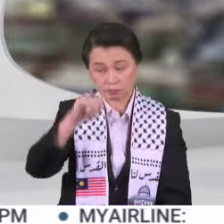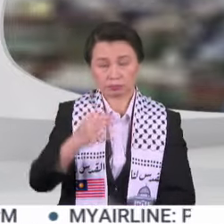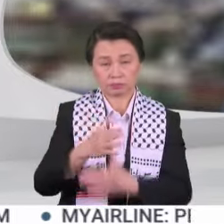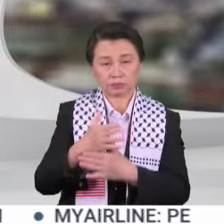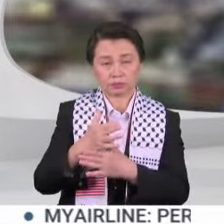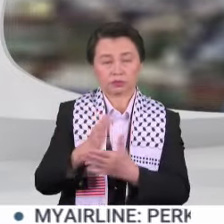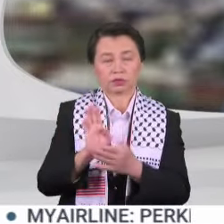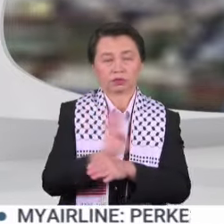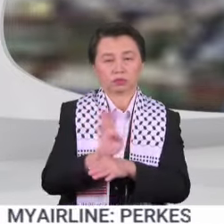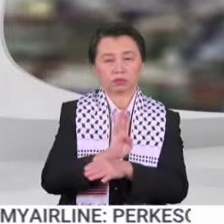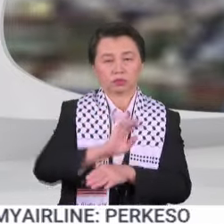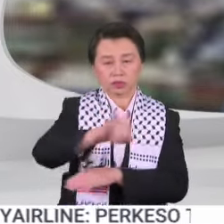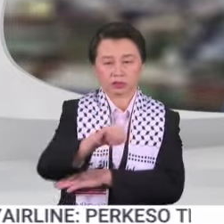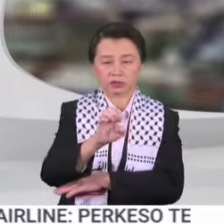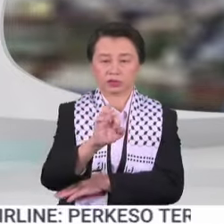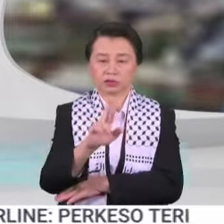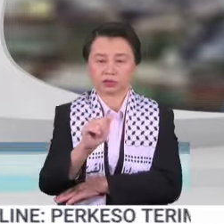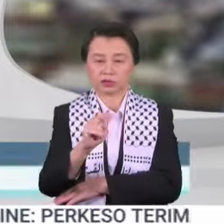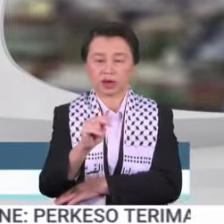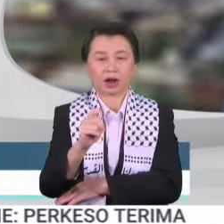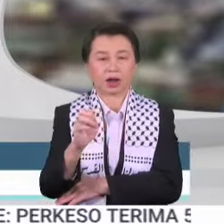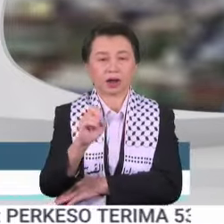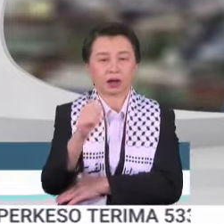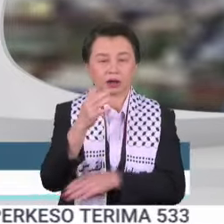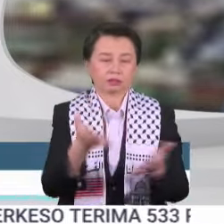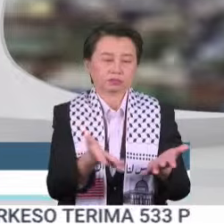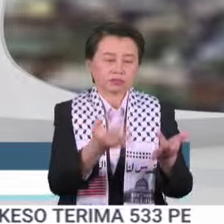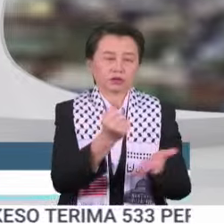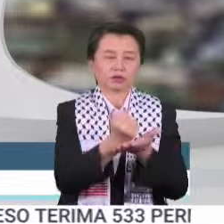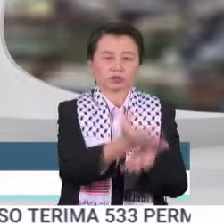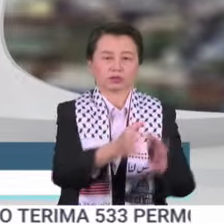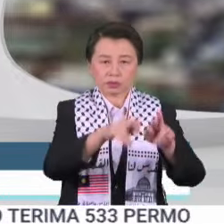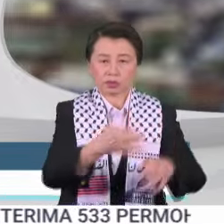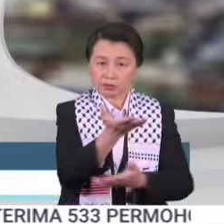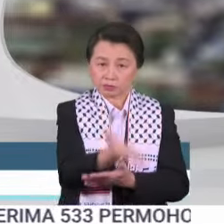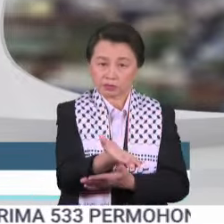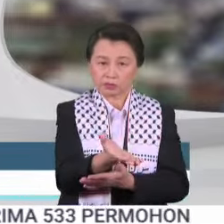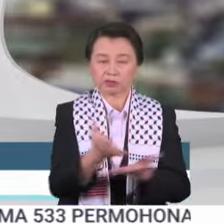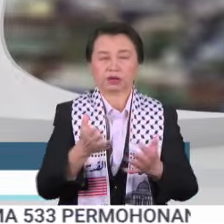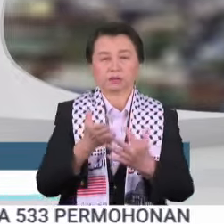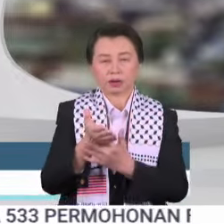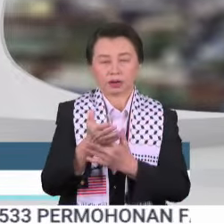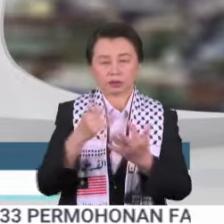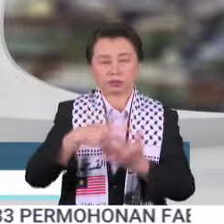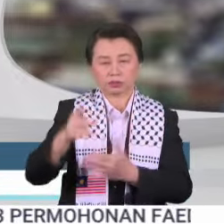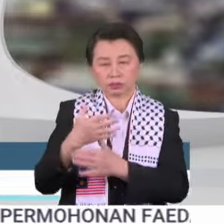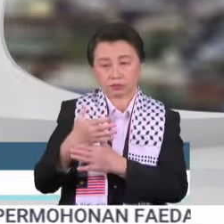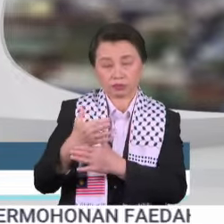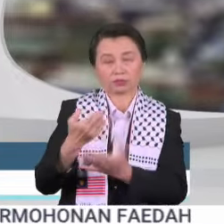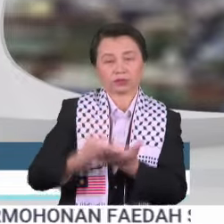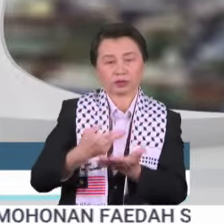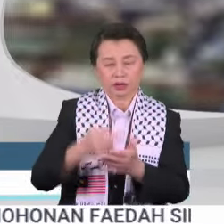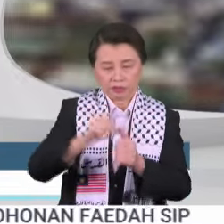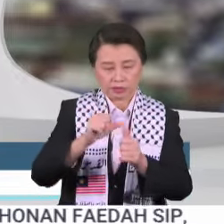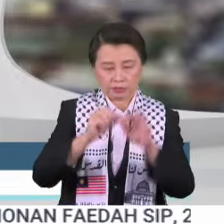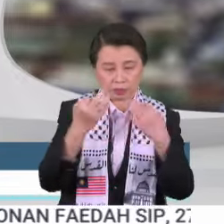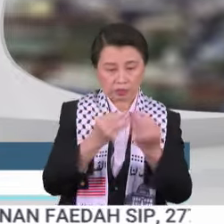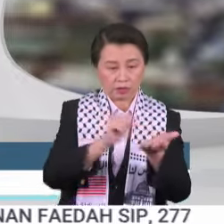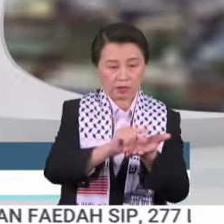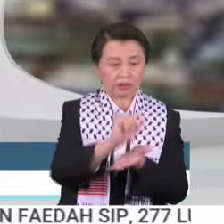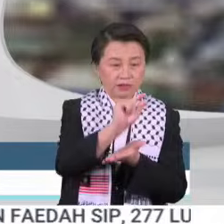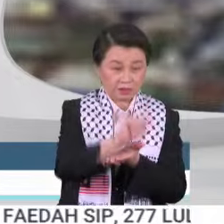Rezeki Usahawan Jerantut untuk membantu meringankan bebanan penduduk di kawasan itu. Melalui program Kongsi Rezeki itu, setiap keluarga